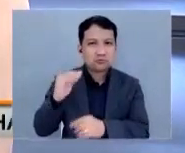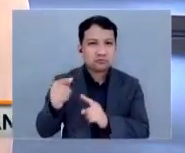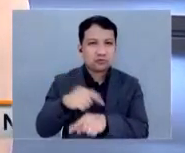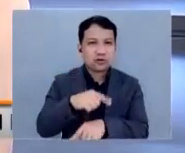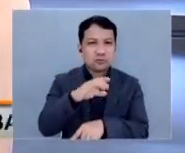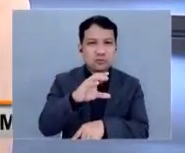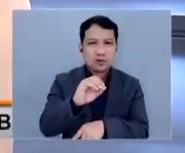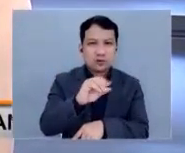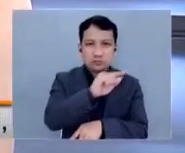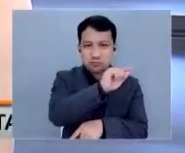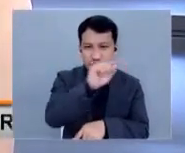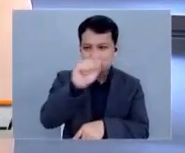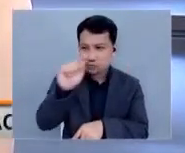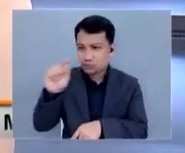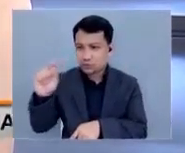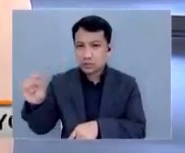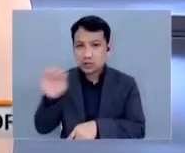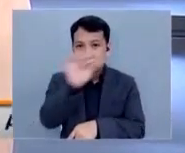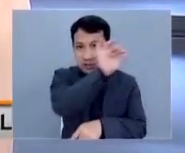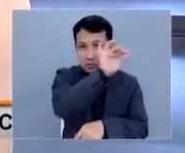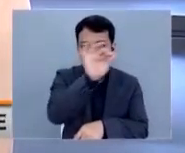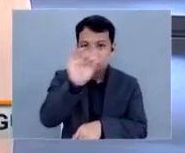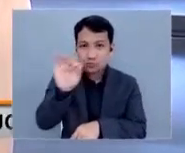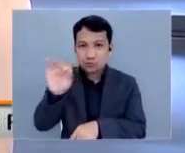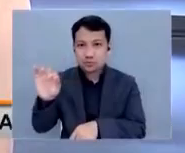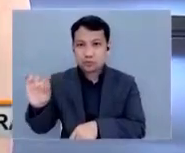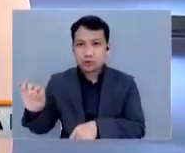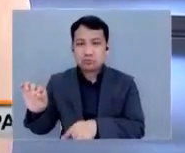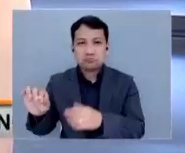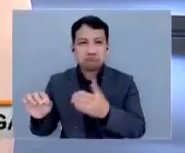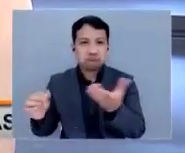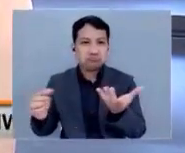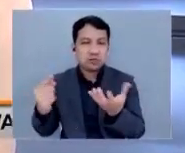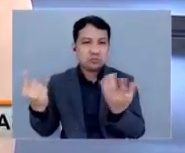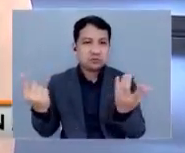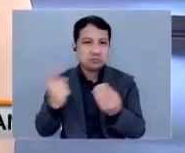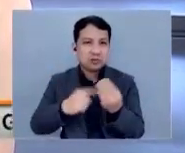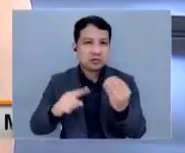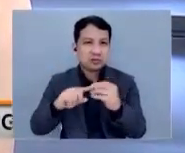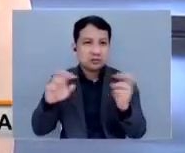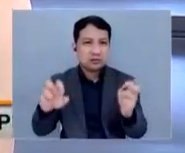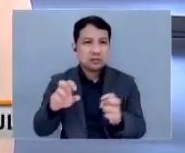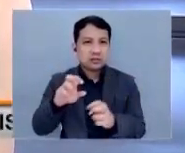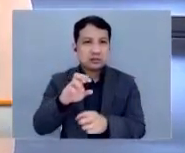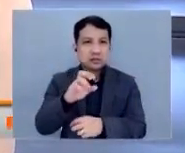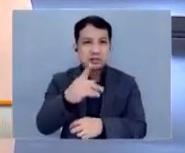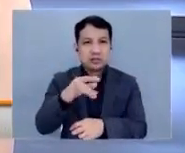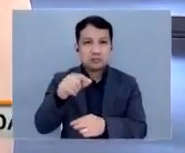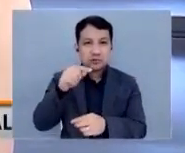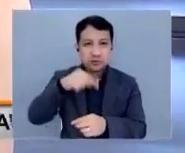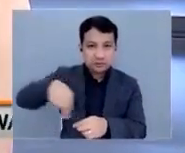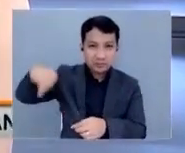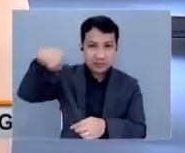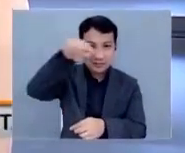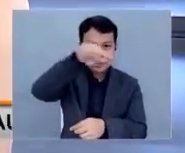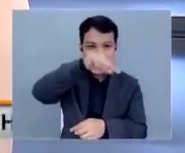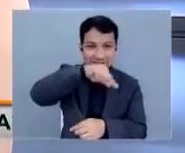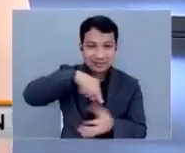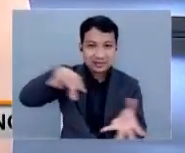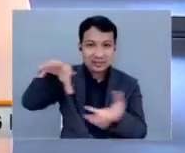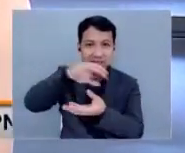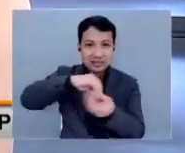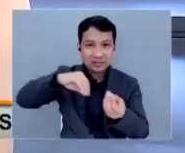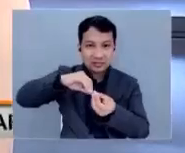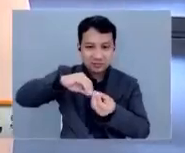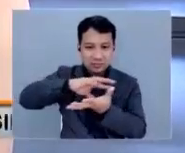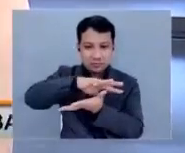dalawang bahagi ng ating kalawakan. Una na riyan, iyong tinatawag na Kuiper Belt na matatagpuan sa labas ng orbit o